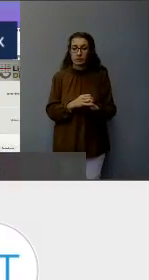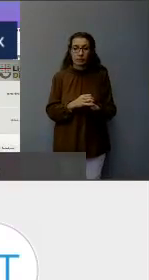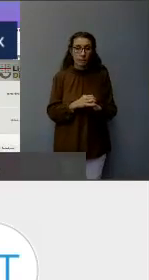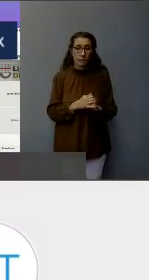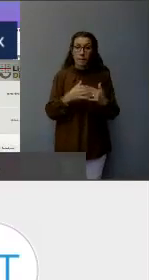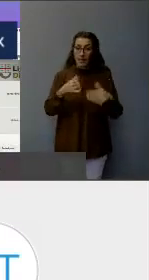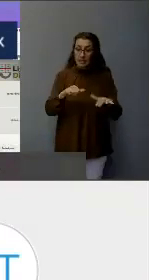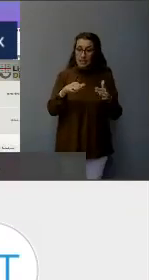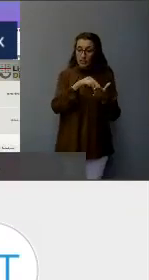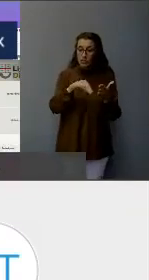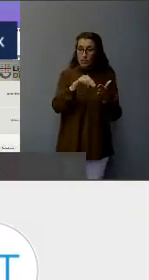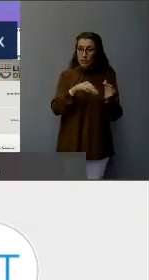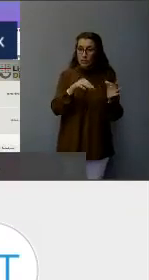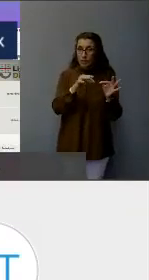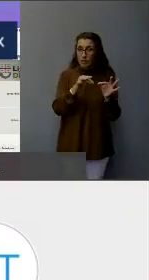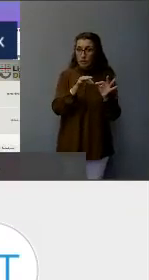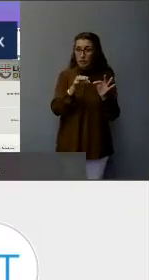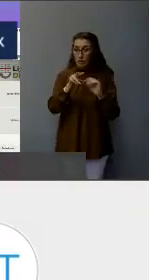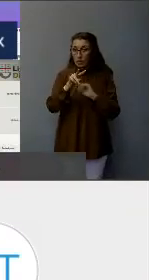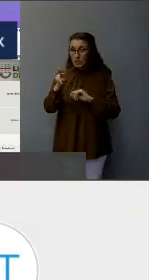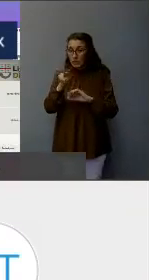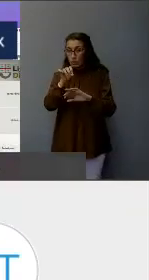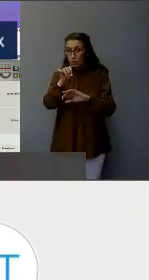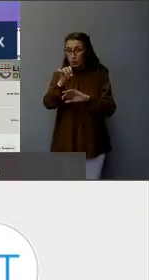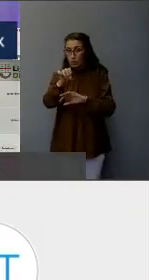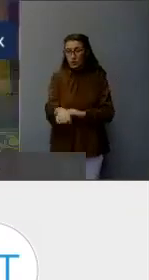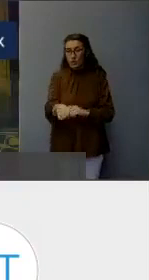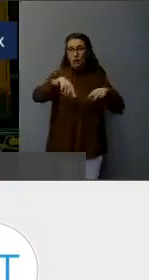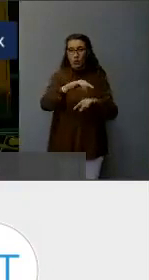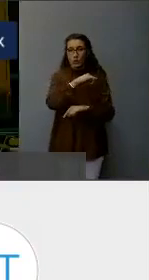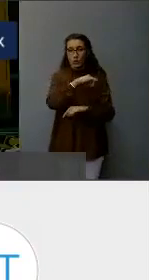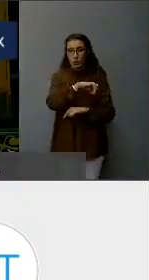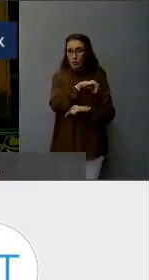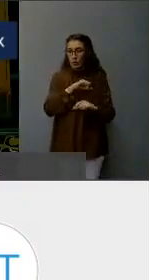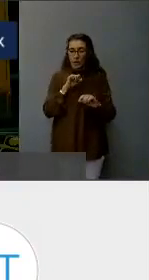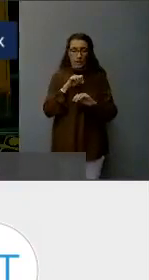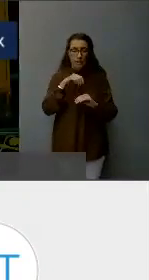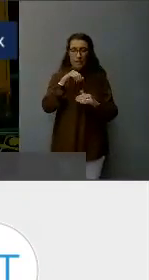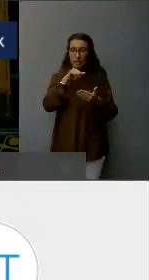16 voti favorevoli 22 contrari il consiglio respinge